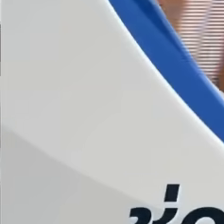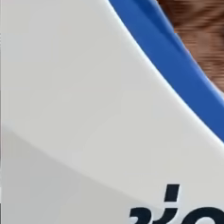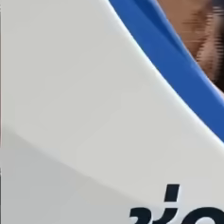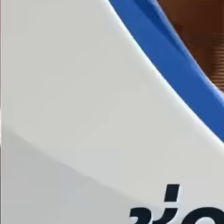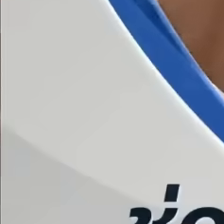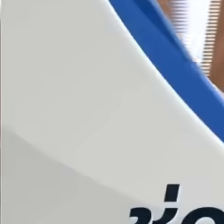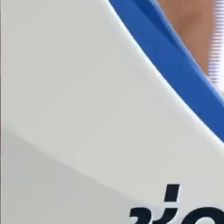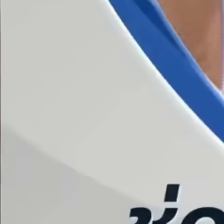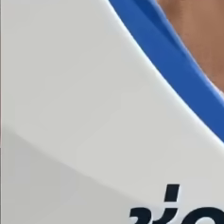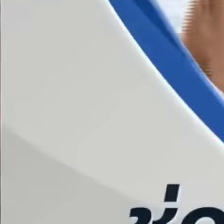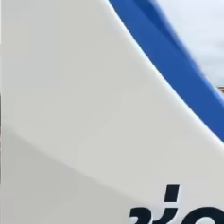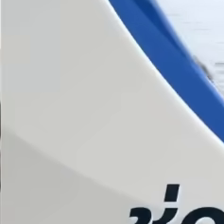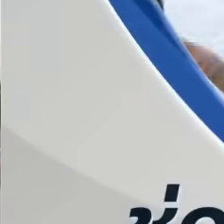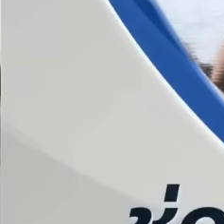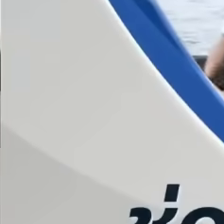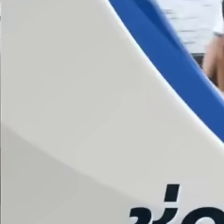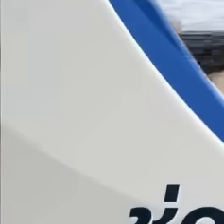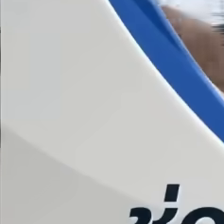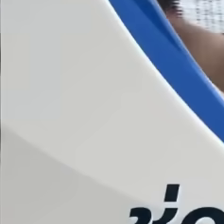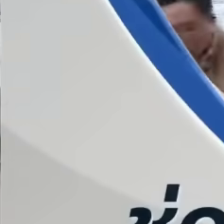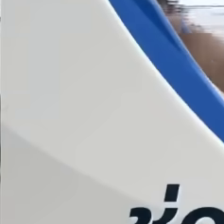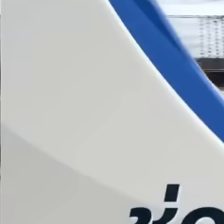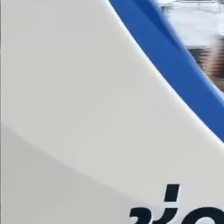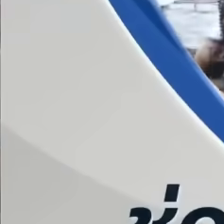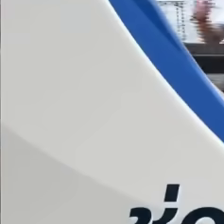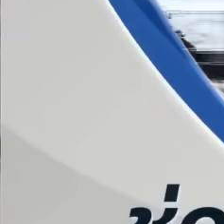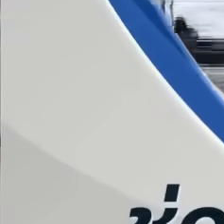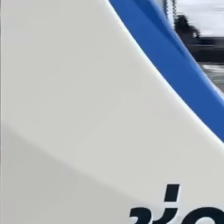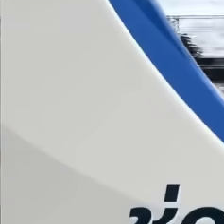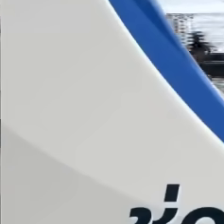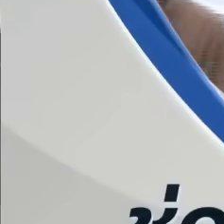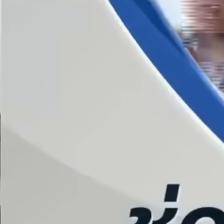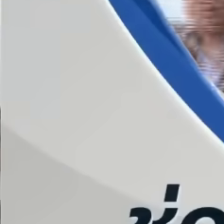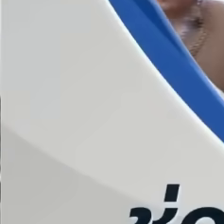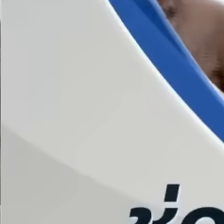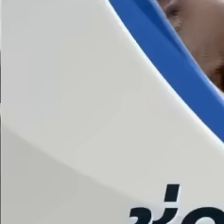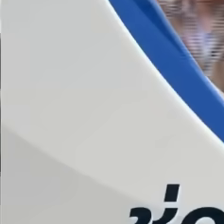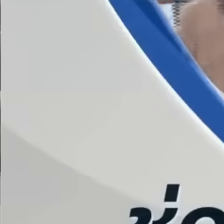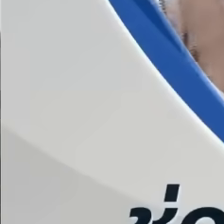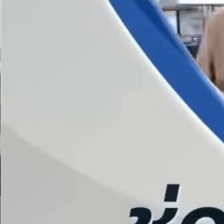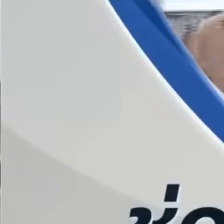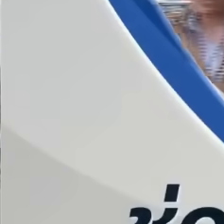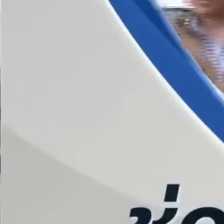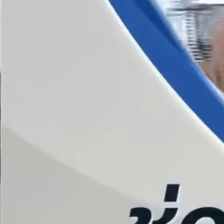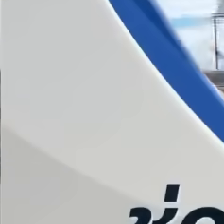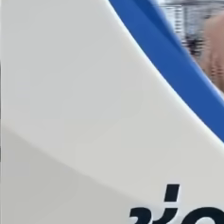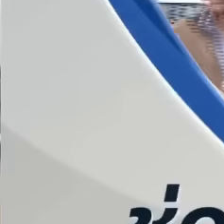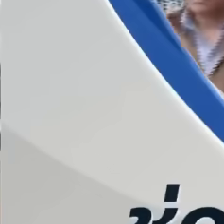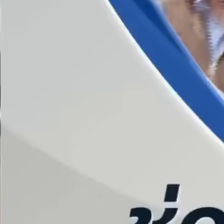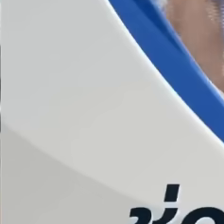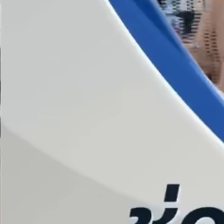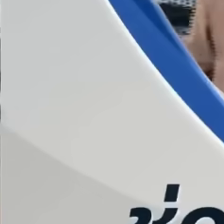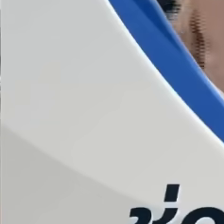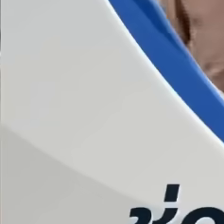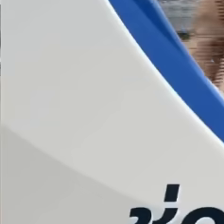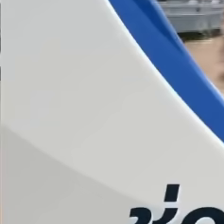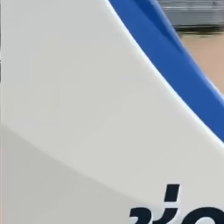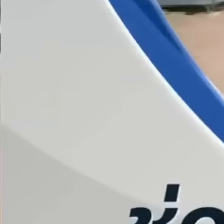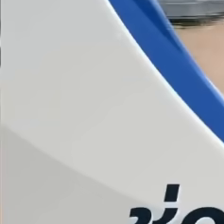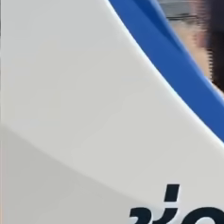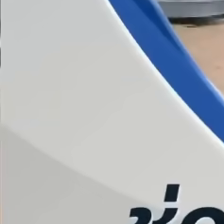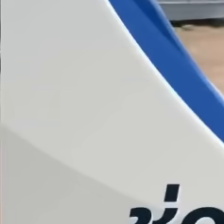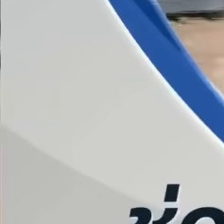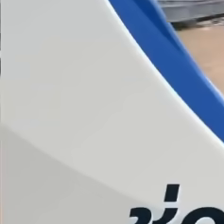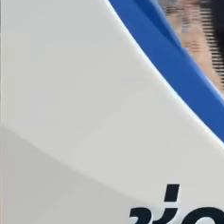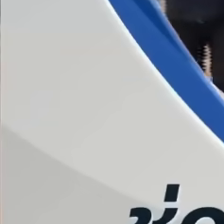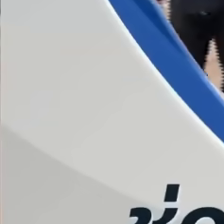การพูดคุยเกี่ยวกับการแก้ปัญหาเรื่องของน้ำแล้งแล้วก็น้ำท่วงอย่างเป็นระบบด้วยนะคะรายละเอียดทั้งหมดจะเป็นอย่